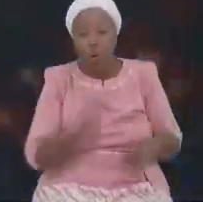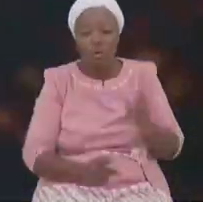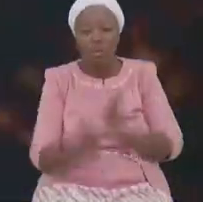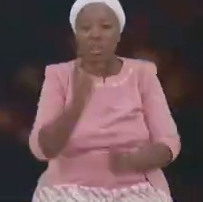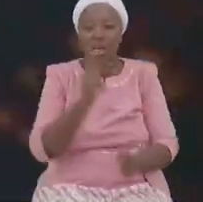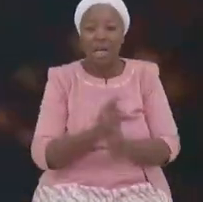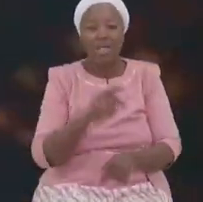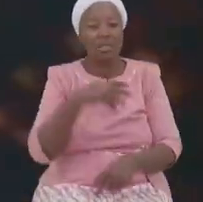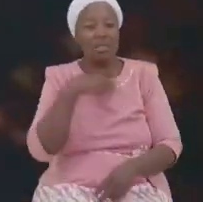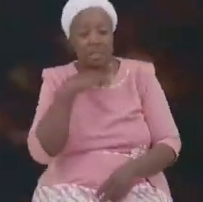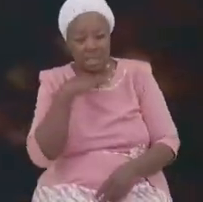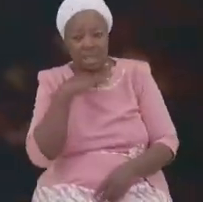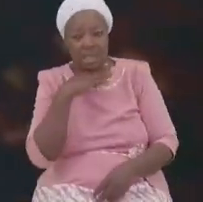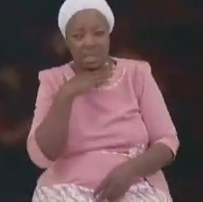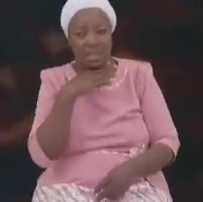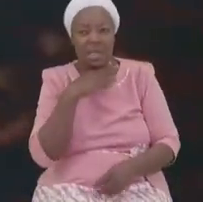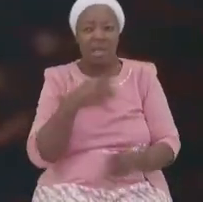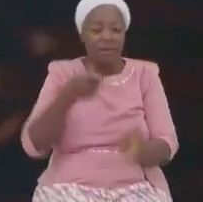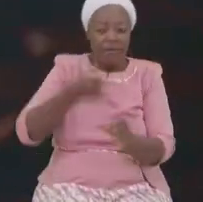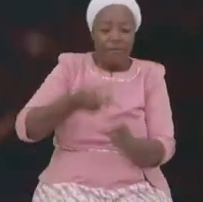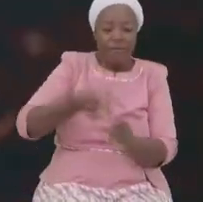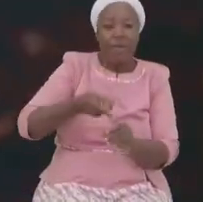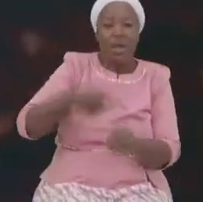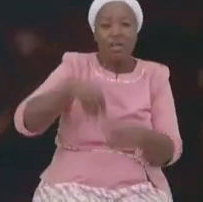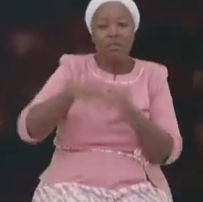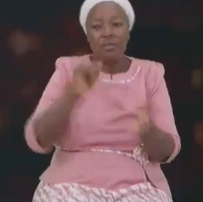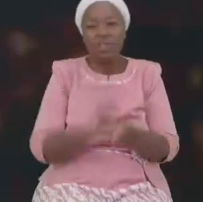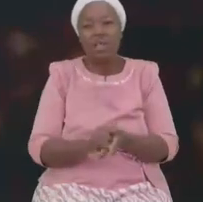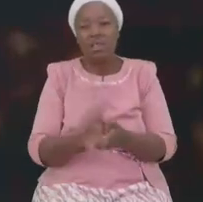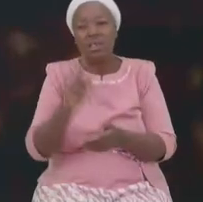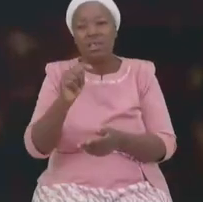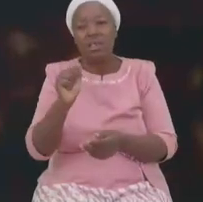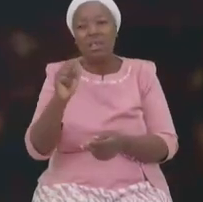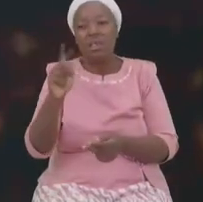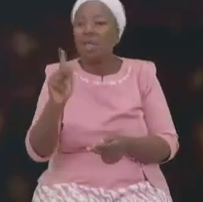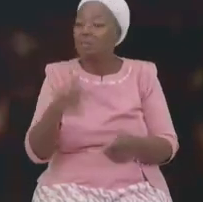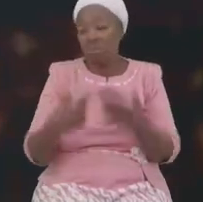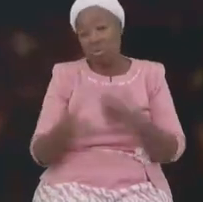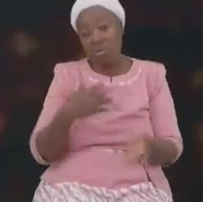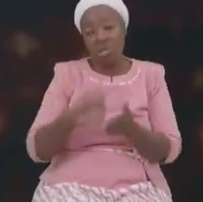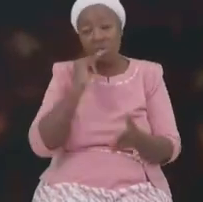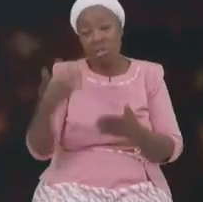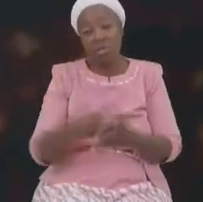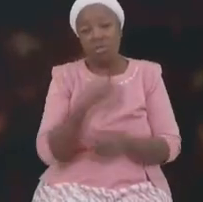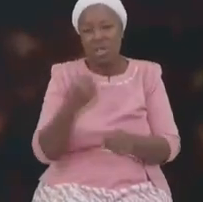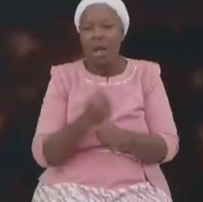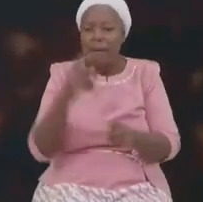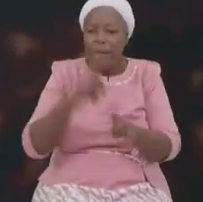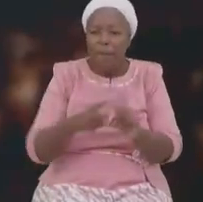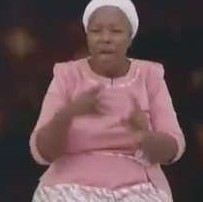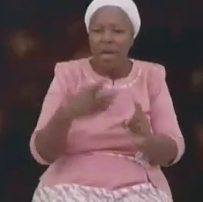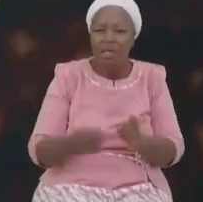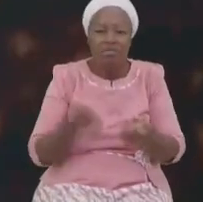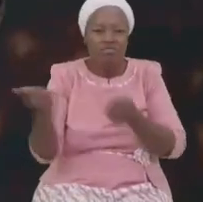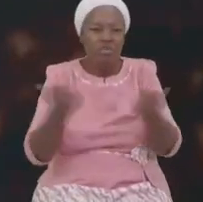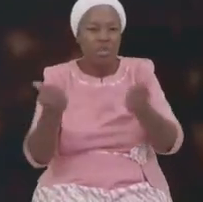l'ancien carburant sale dans, même si c'est une nouvelle année, le véhicule ne connaît pas